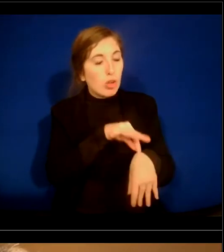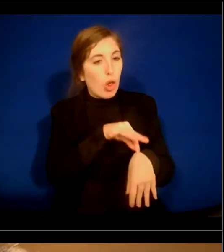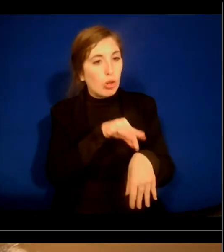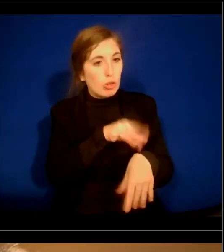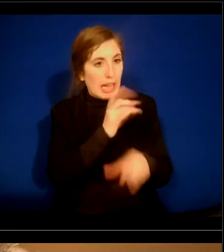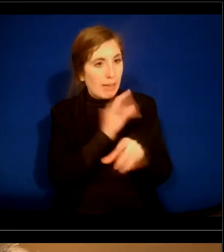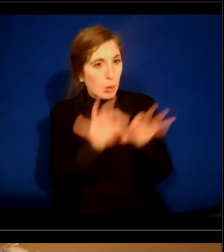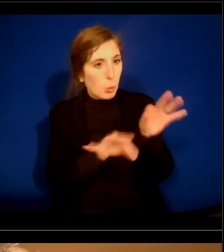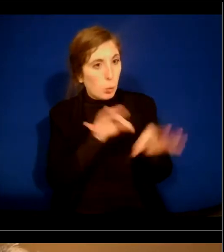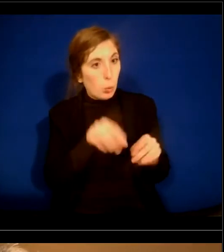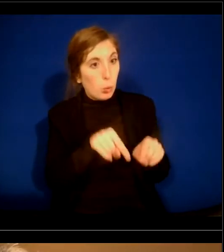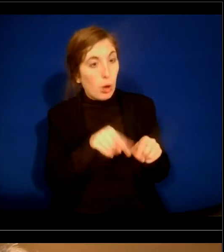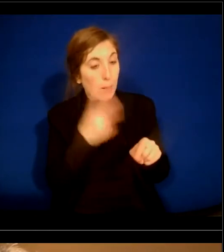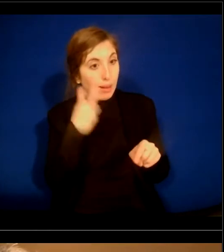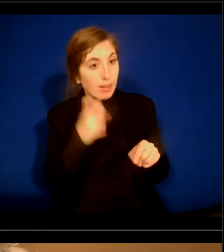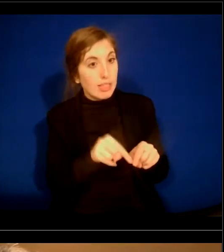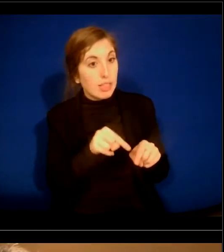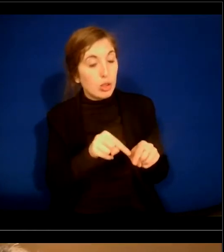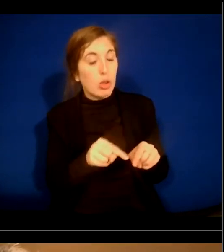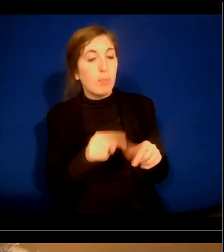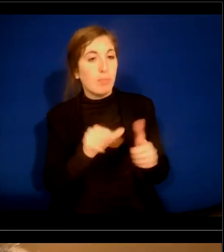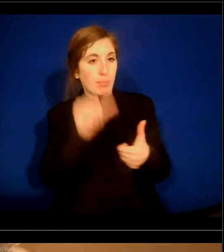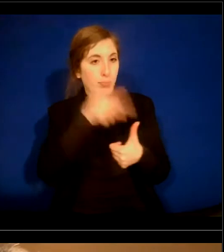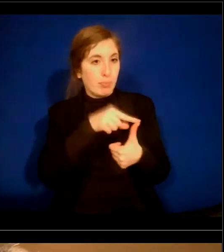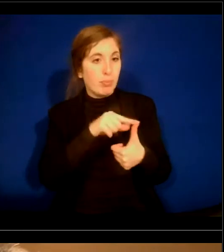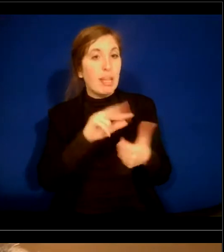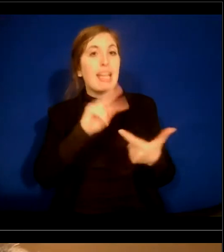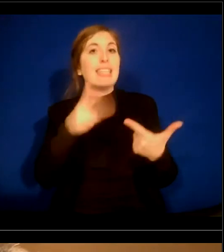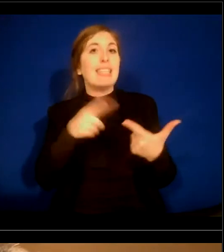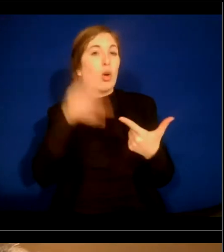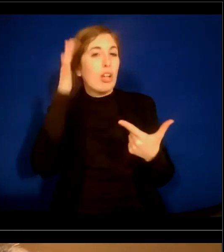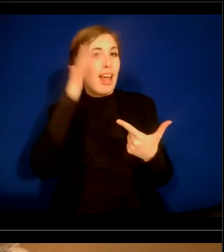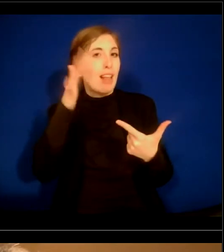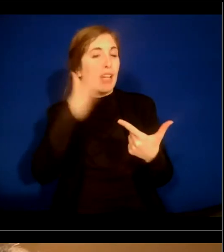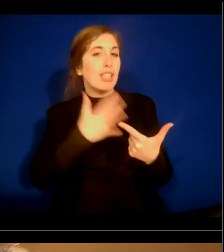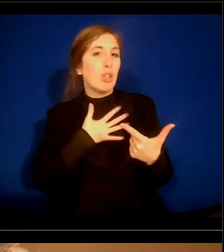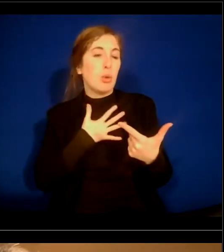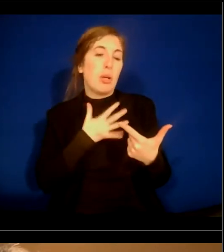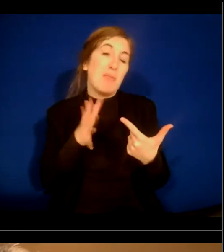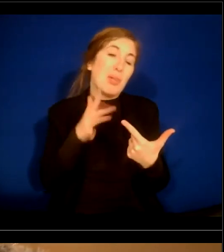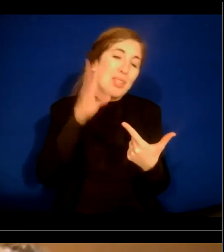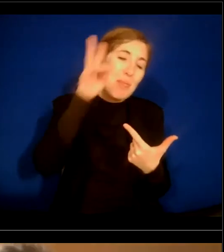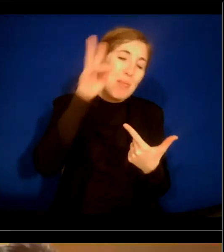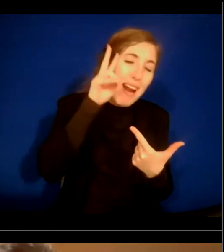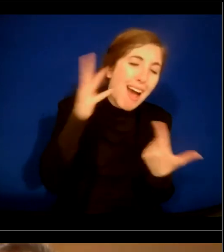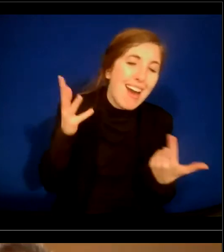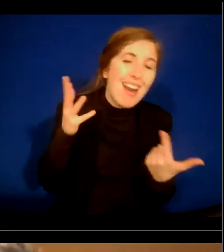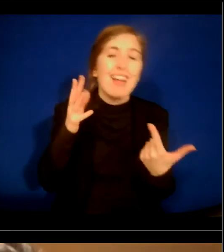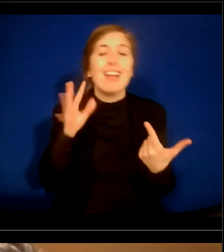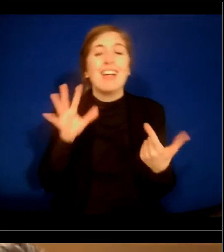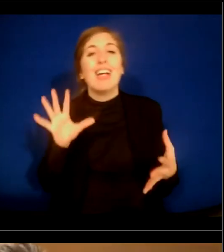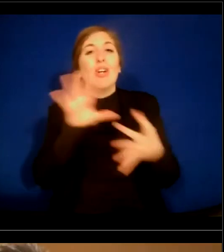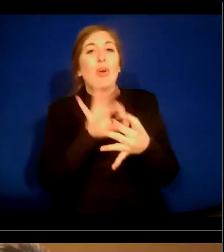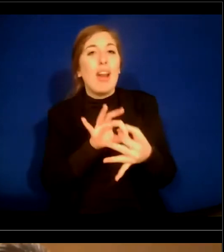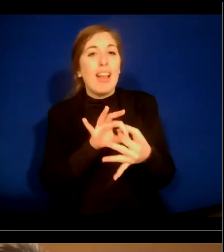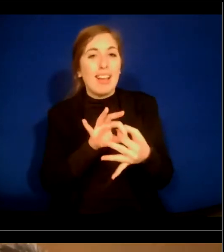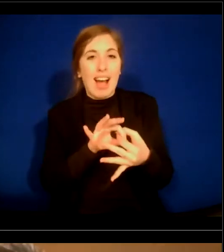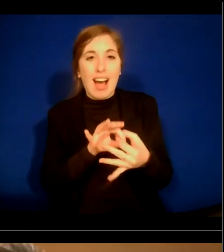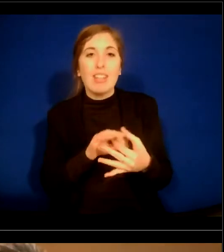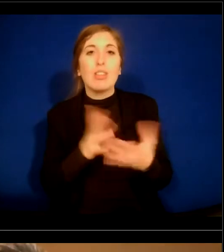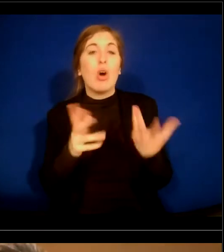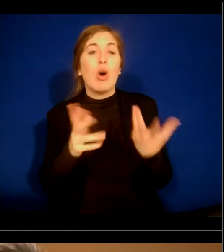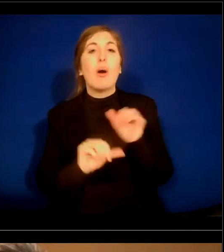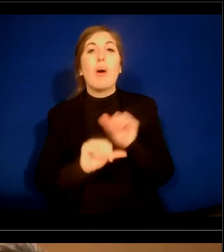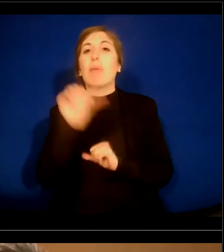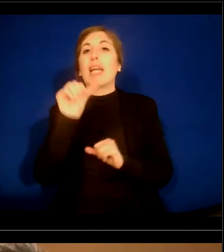cura. L'altra riflessione, anche molto banale, che mi veniva da fare a proposito della prima messa in